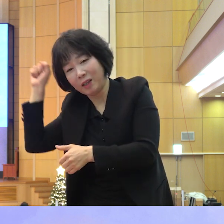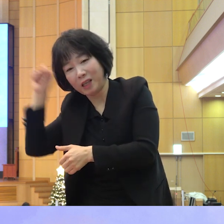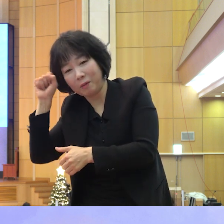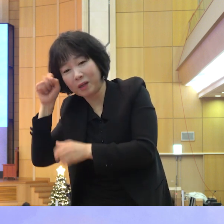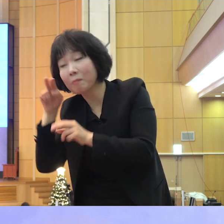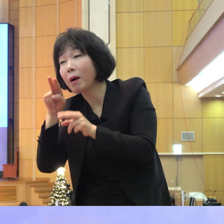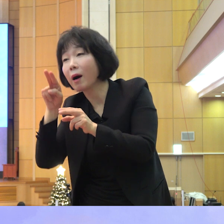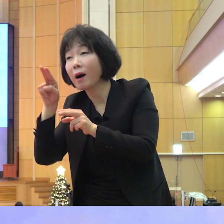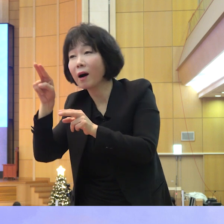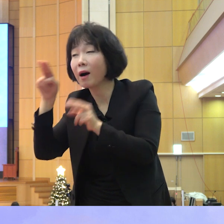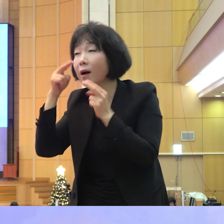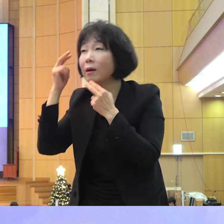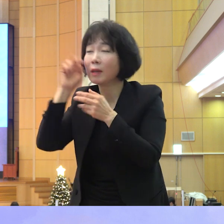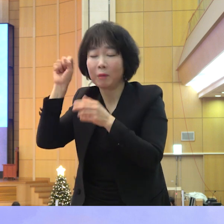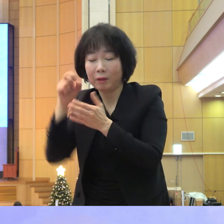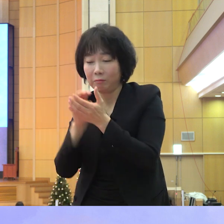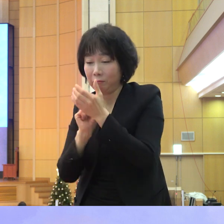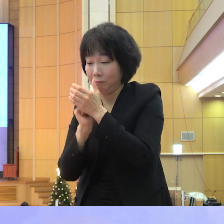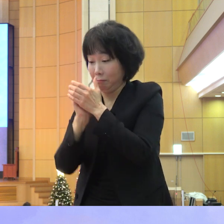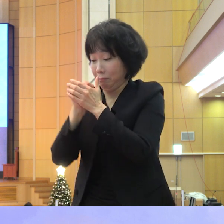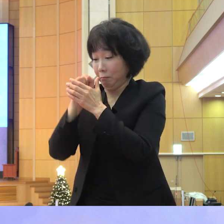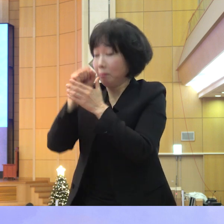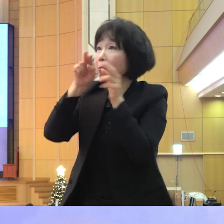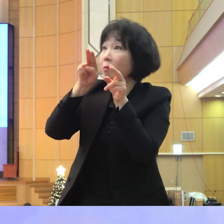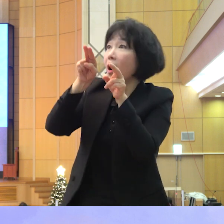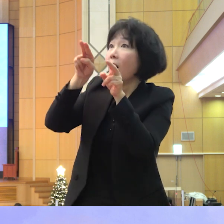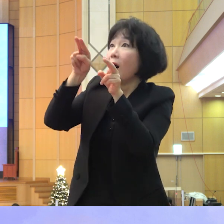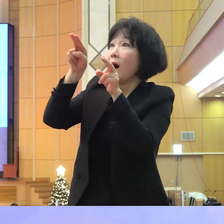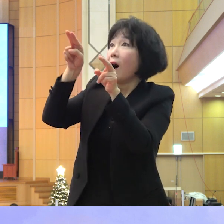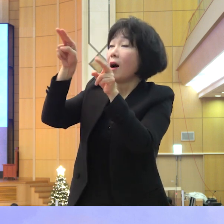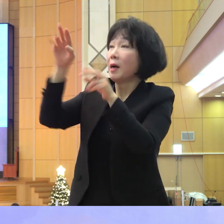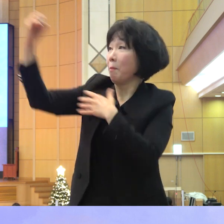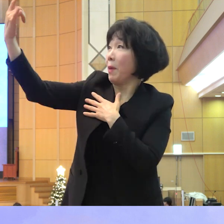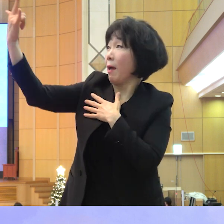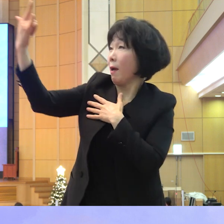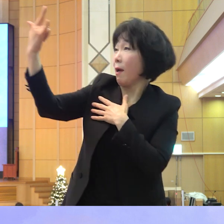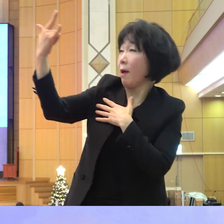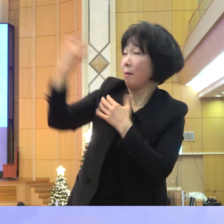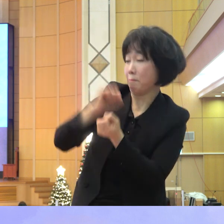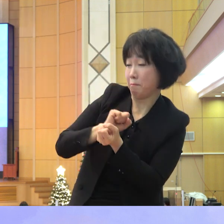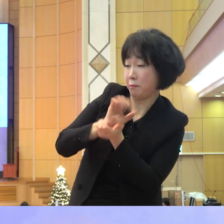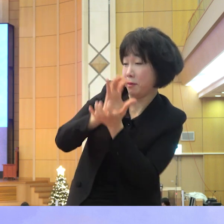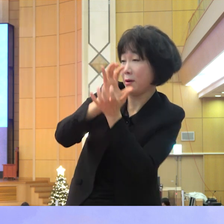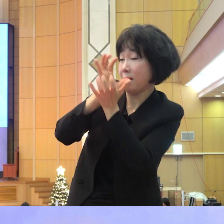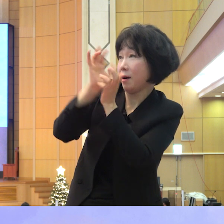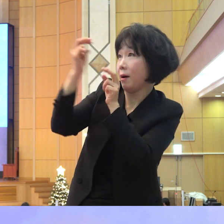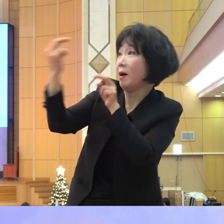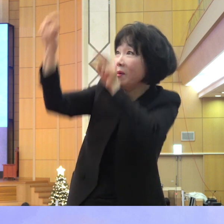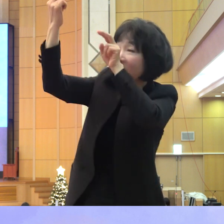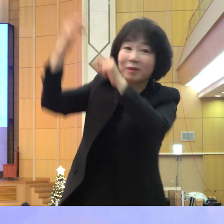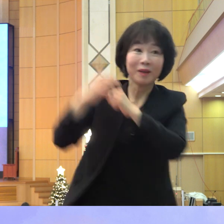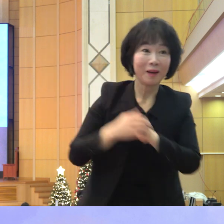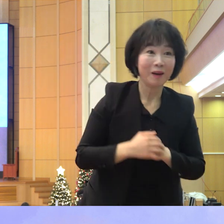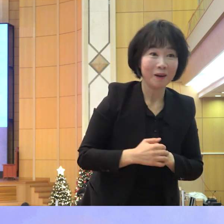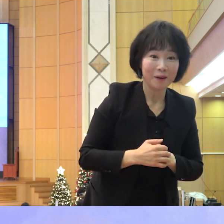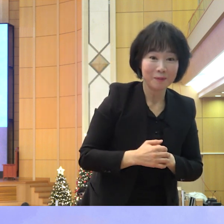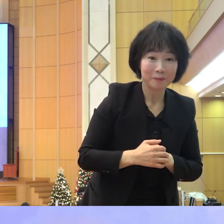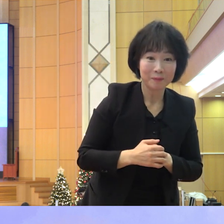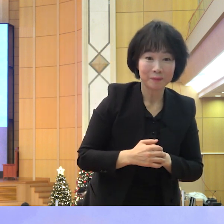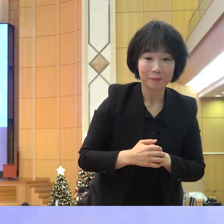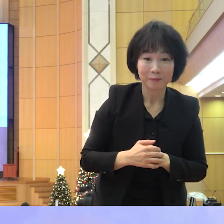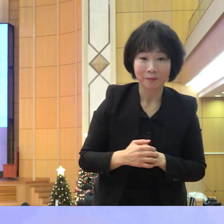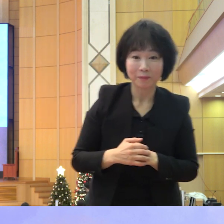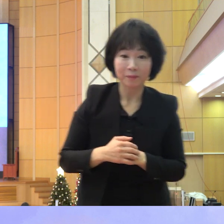걸 바라봤대요. 바라봤더니 그냥 그때 꽃이 확 피었대요. 그랬더니 어이 잠에서